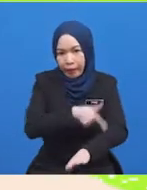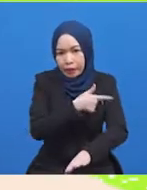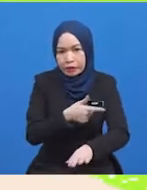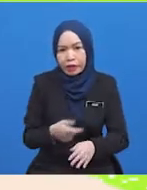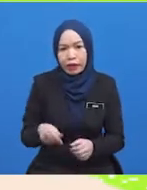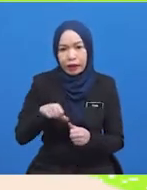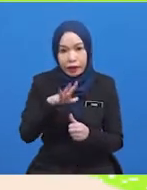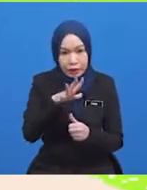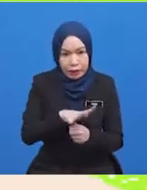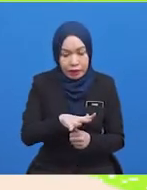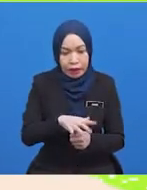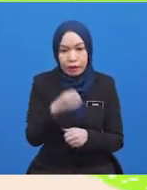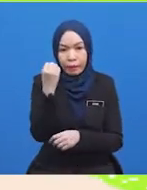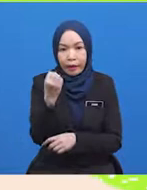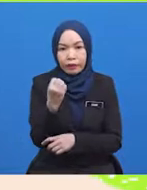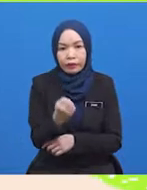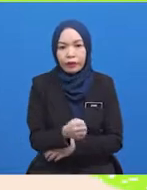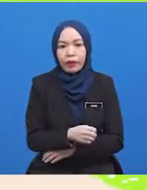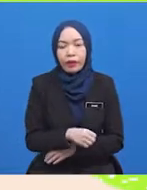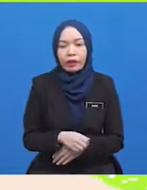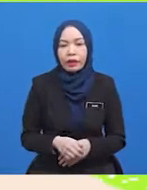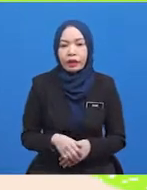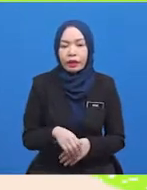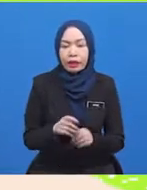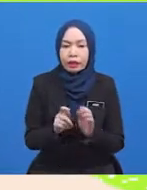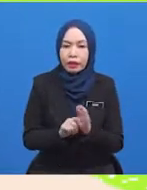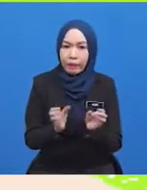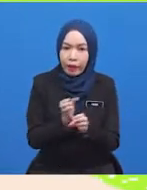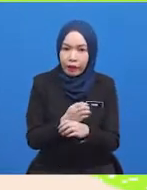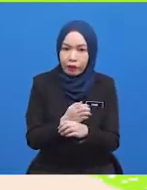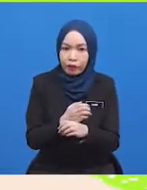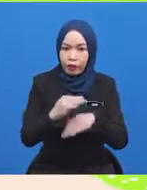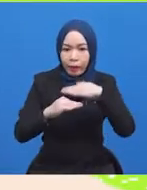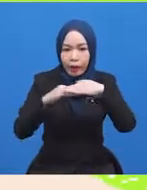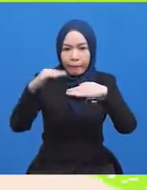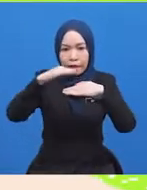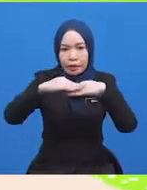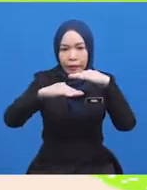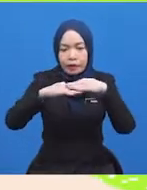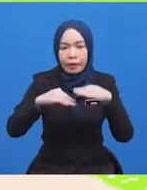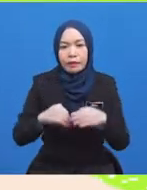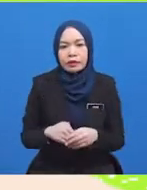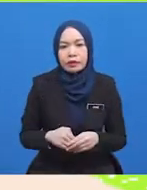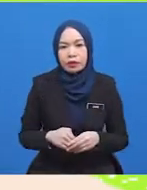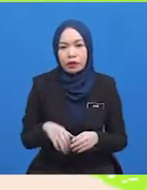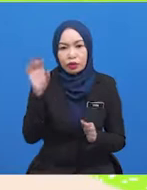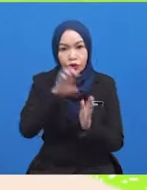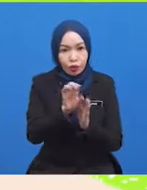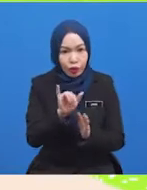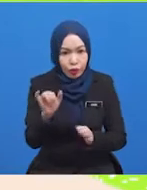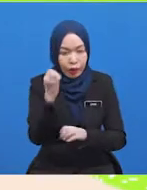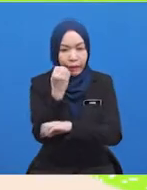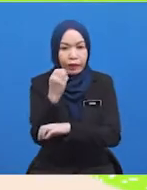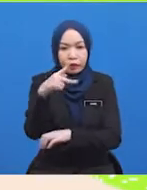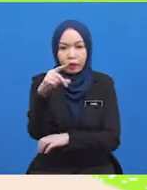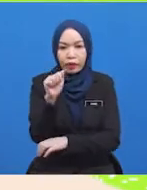akan terbentuk secara berlapis-lapis, contohnya batu kapur. Proses pembentukan batuan